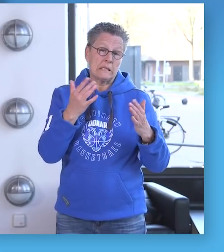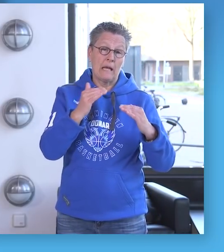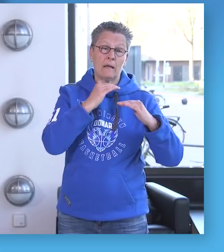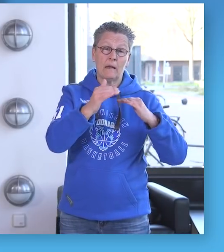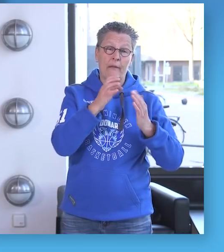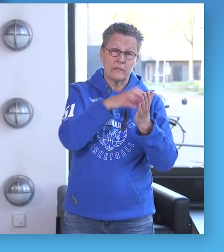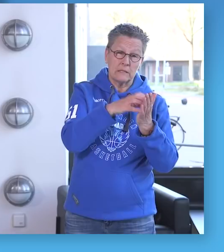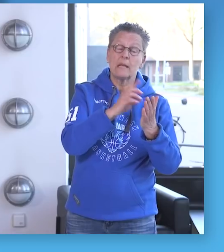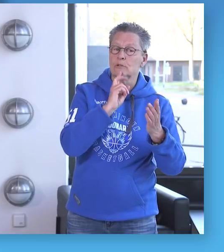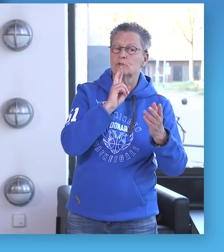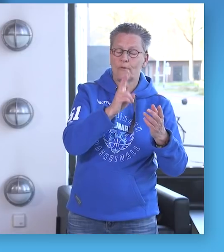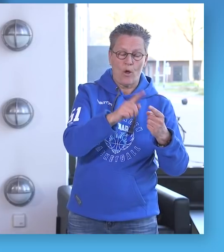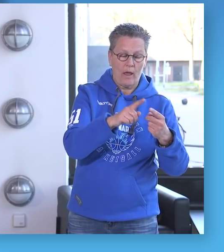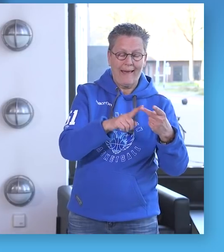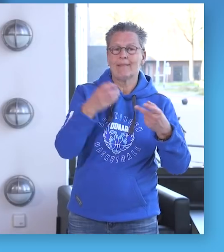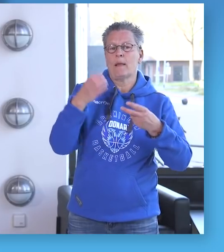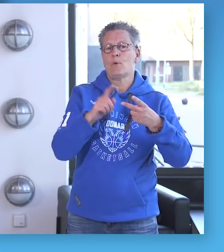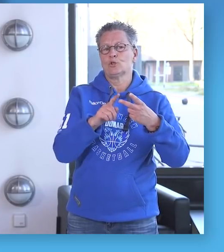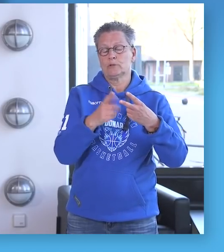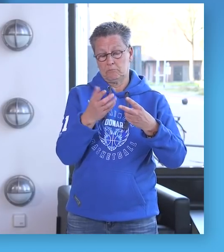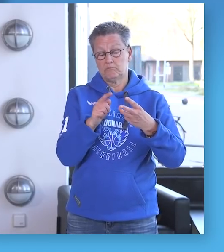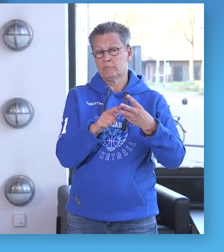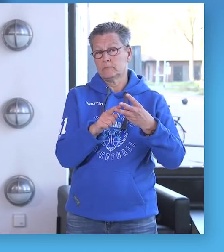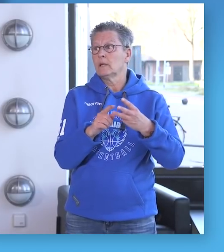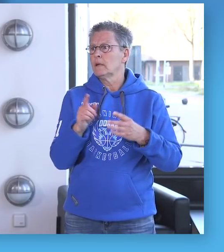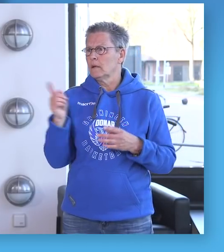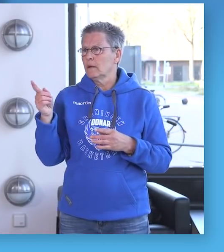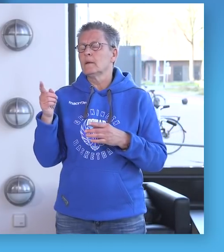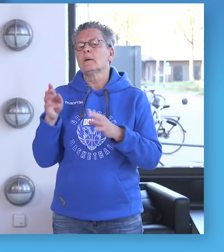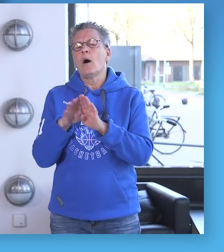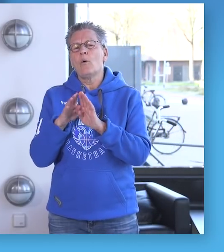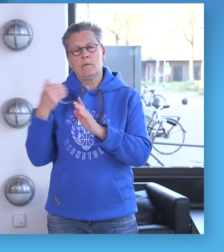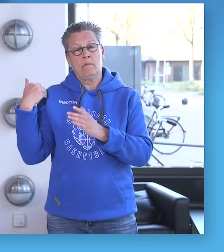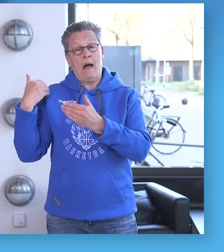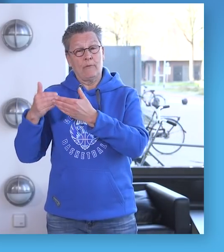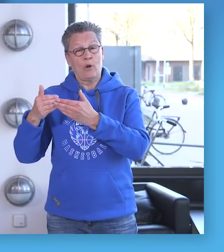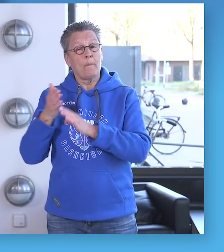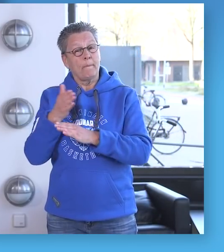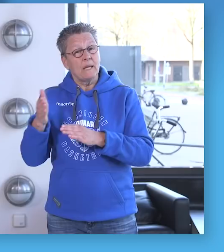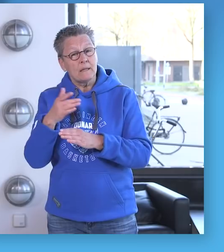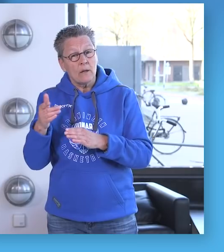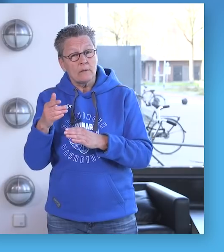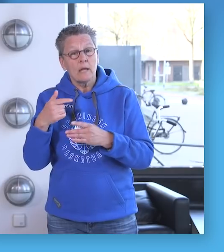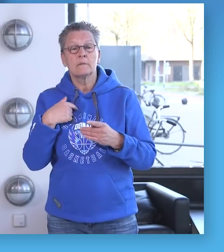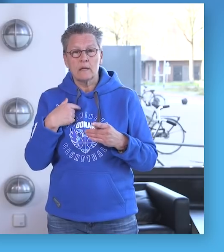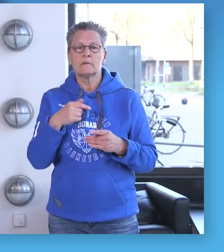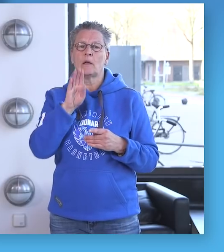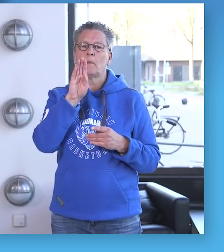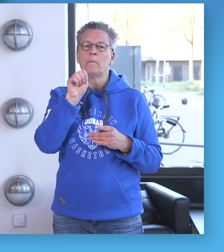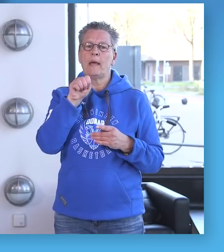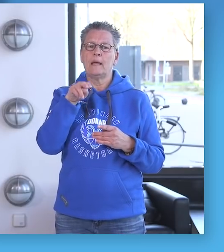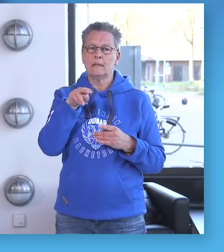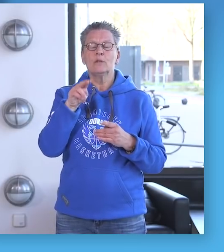landsteden Zwolle en Den Bosch. Ja. Wat separaat ook nog even loopt in de afgelopen periode is dat hele Benelink, oftewel de samenwerking